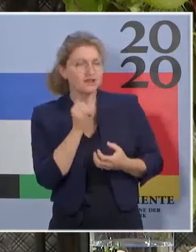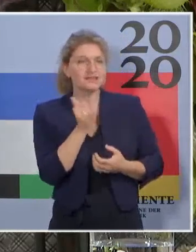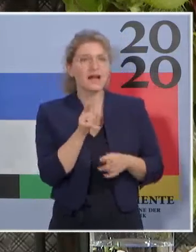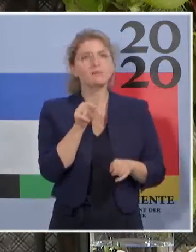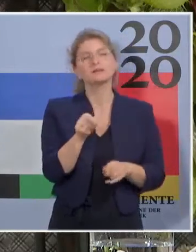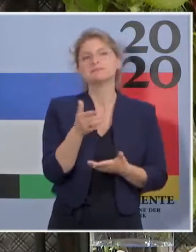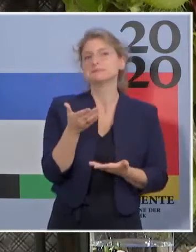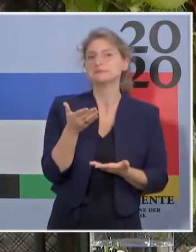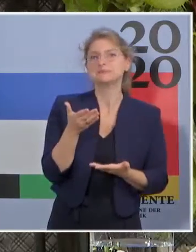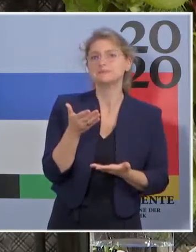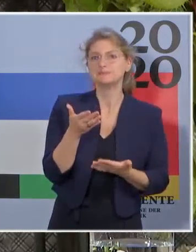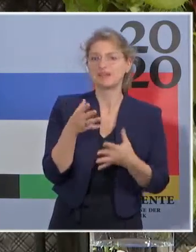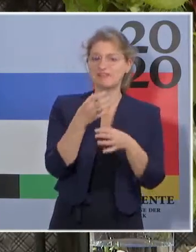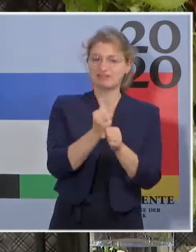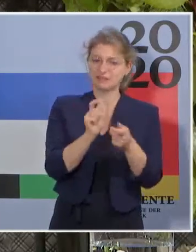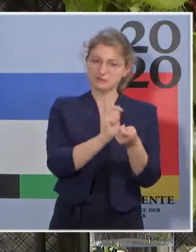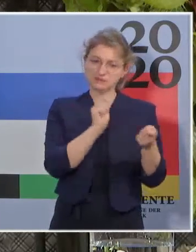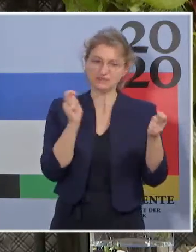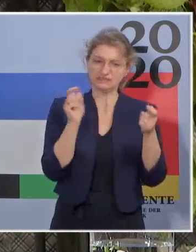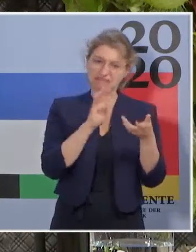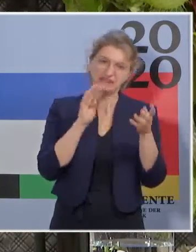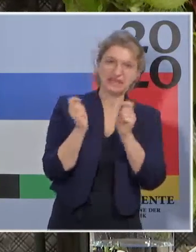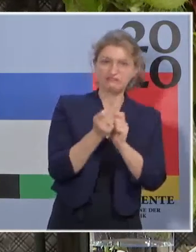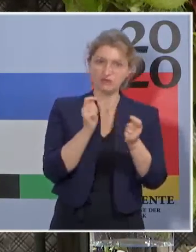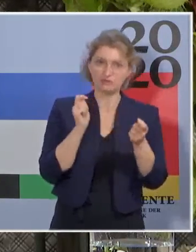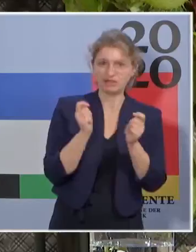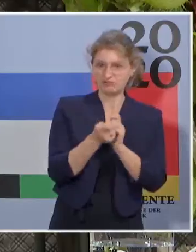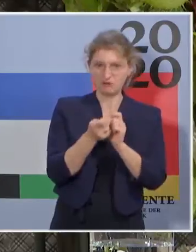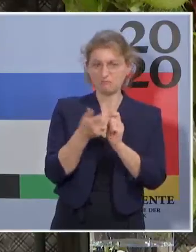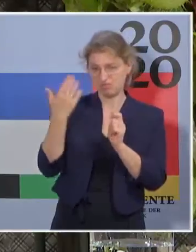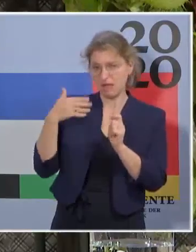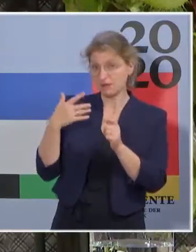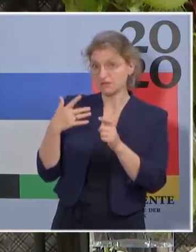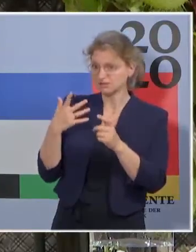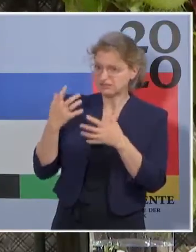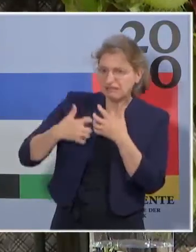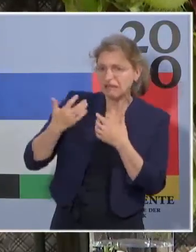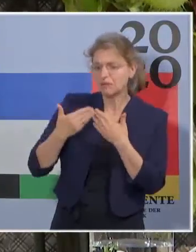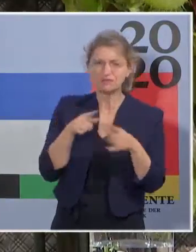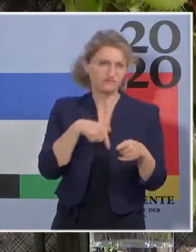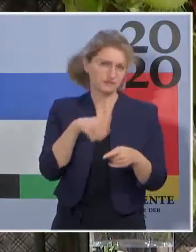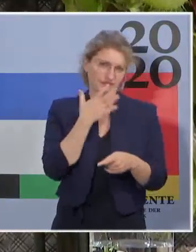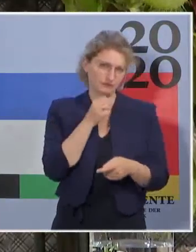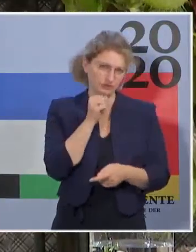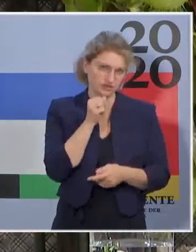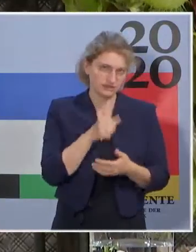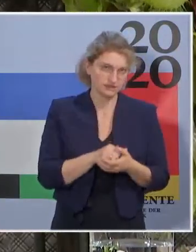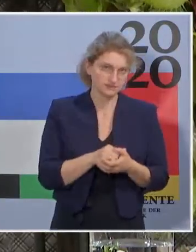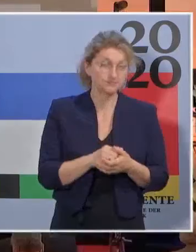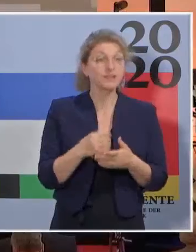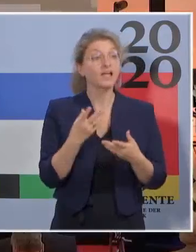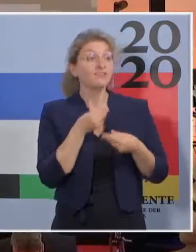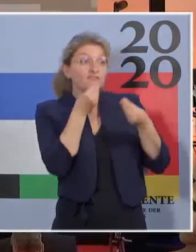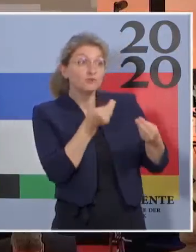die Verfassungsreformen sonst auf den Weg gebracht hat. Also das wünschen wir uns alle nicht. Was ich mir wünsche, dass die Verfassung